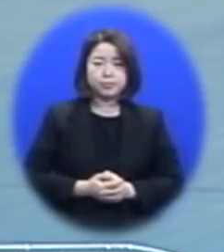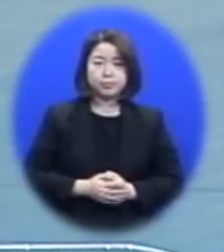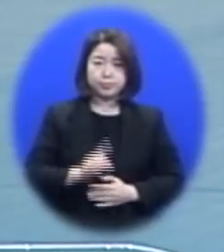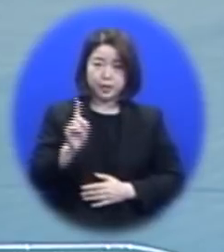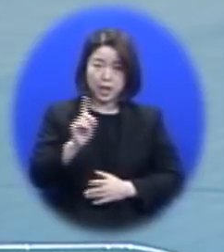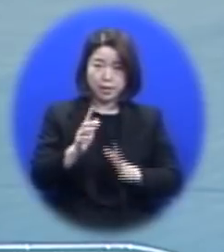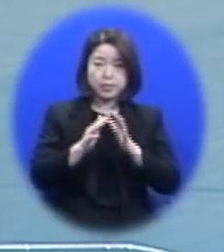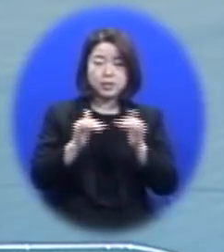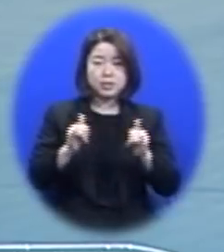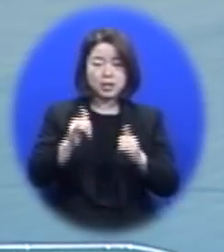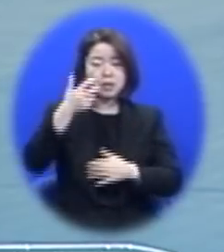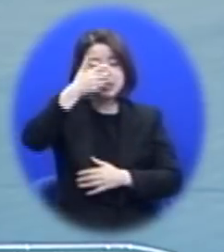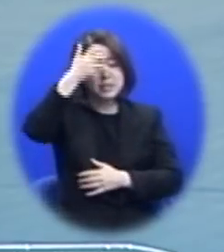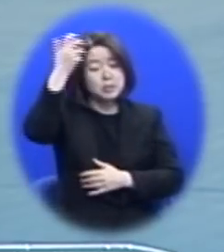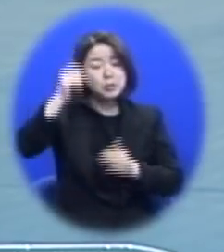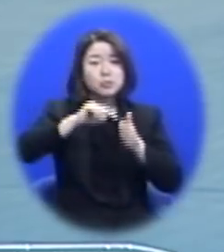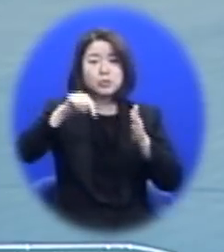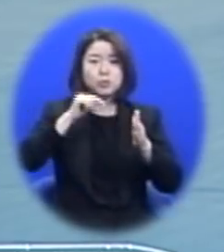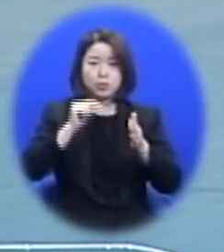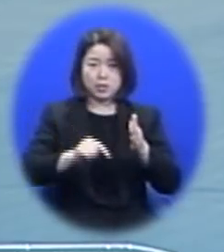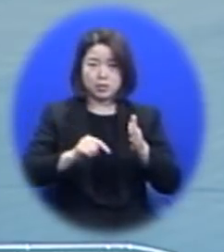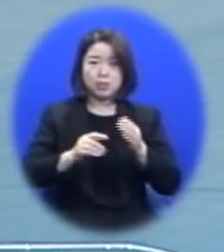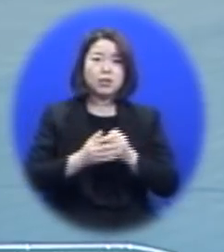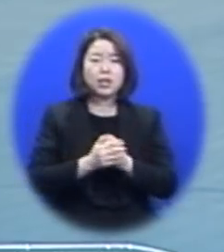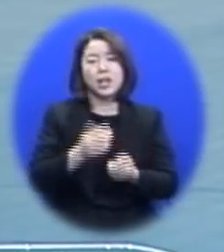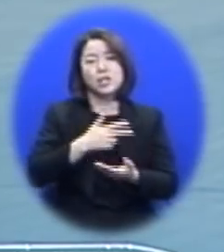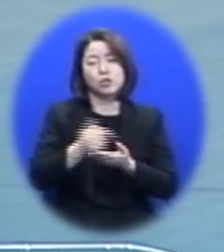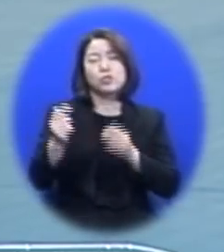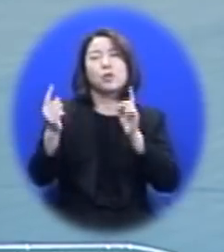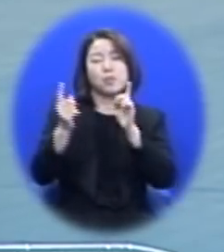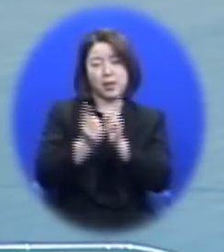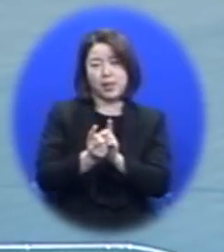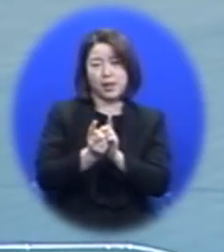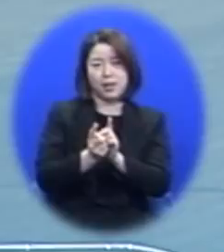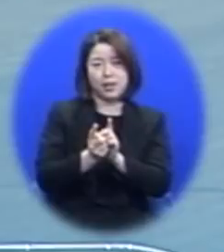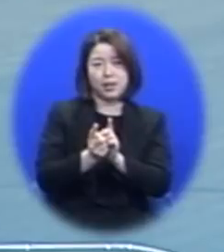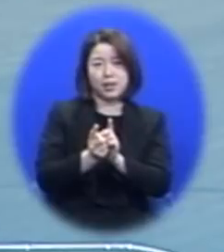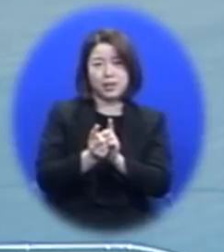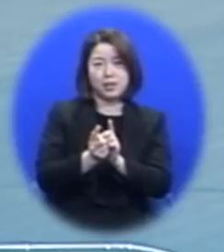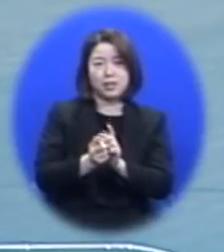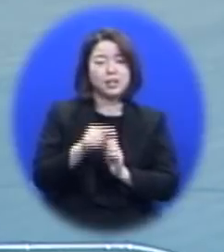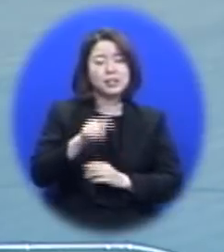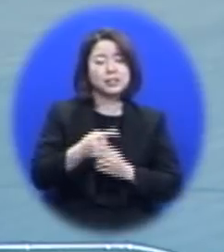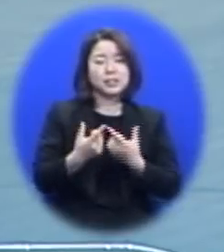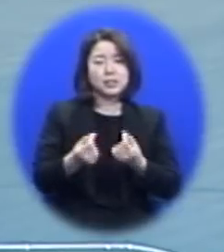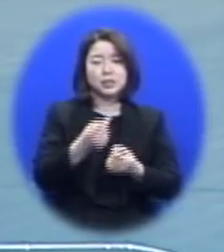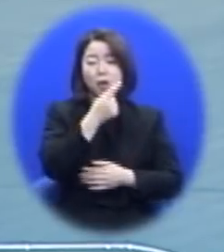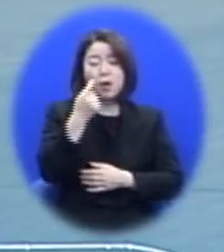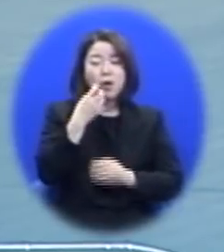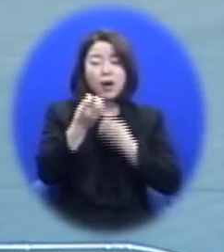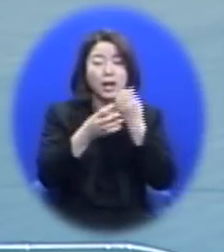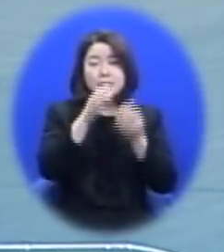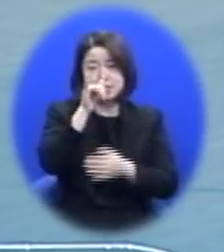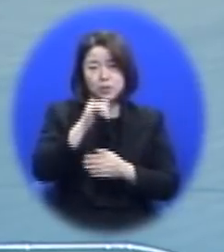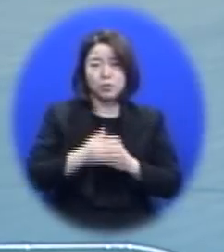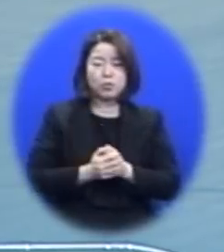어떤 사람은 꿈속에서 주님을 만났다고 그런 간증을 하고, 어떤